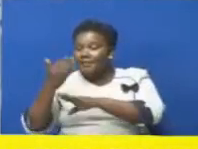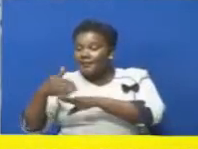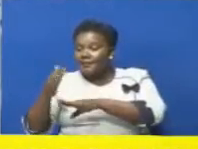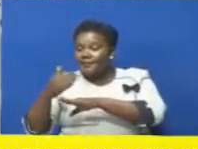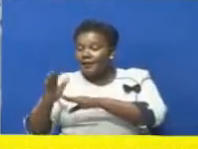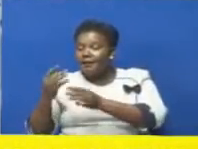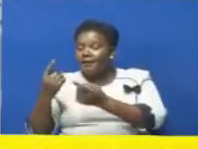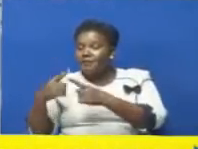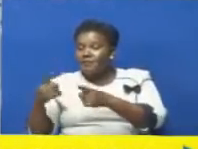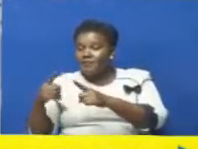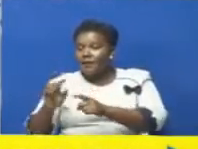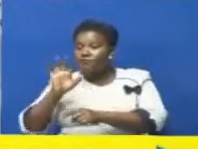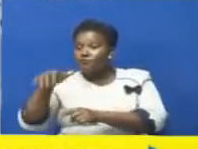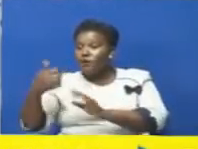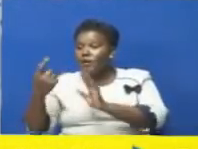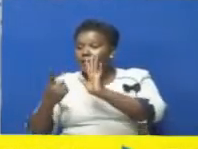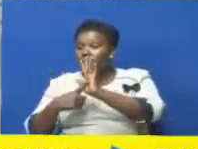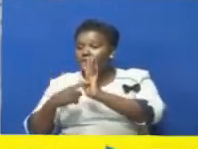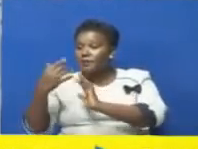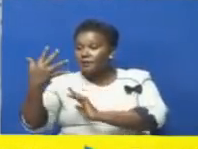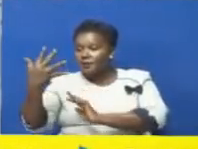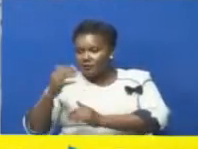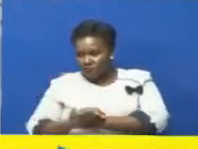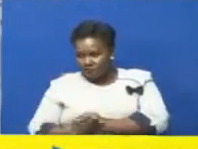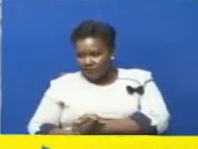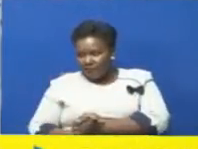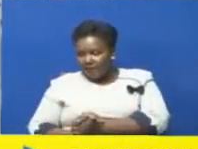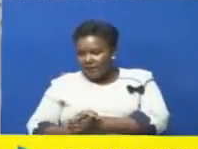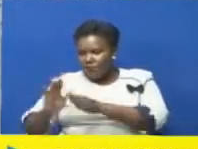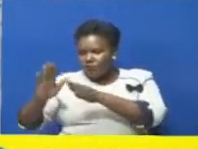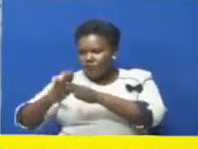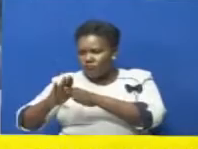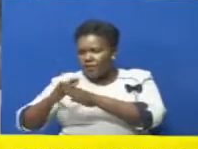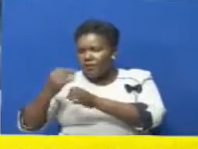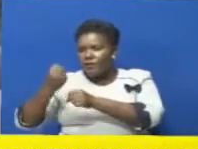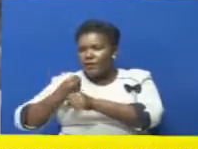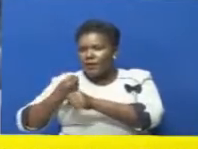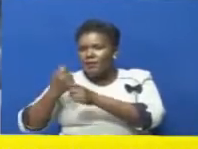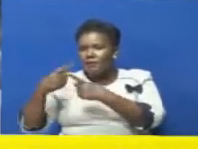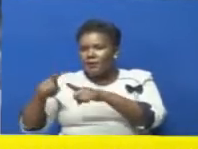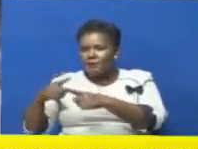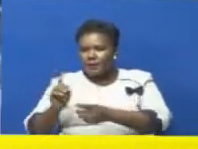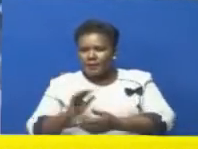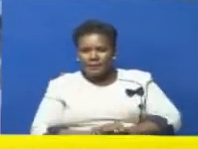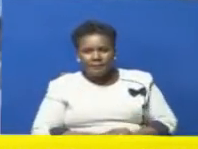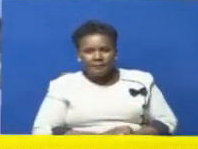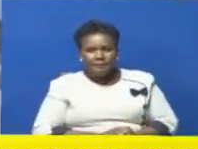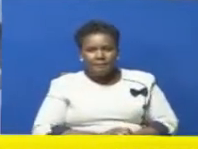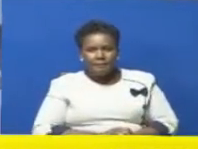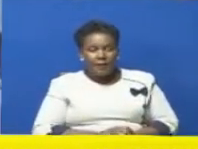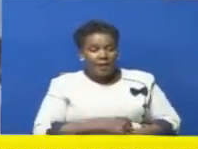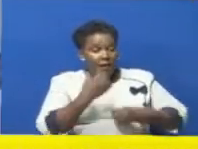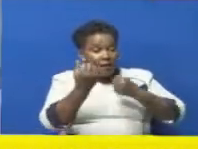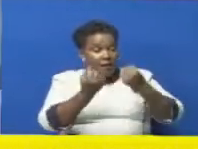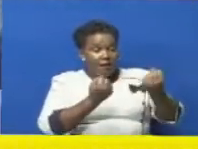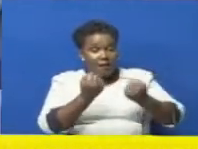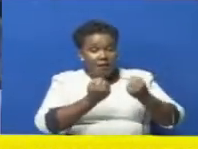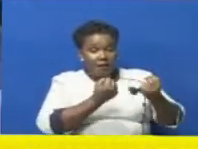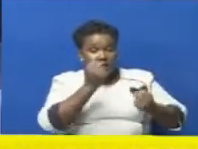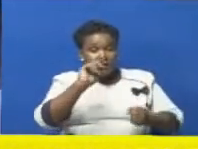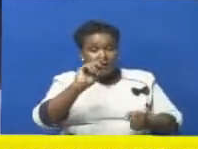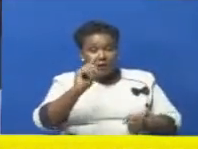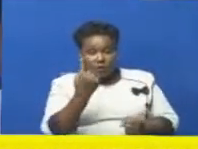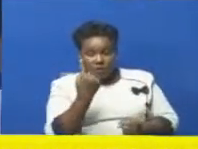mwaka 1965 kutumika katika shughuli mbalimbali. Hii gari ambayo ya kwanza kabisa